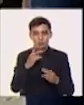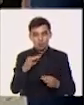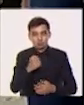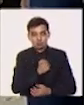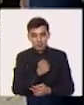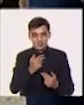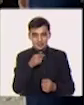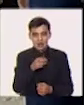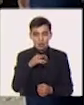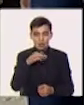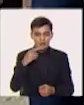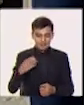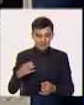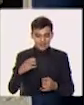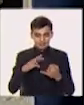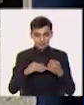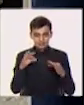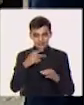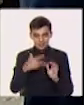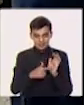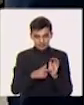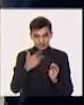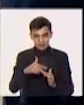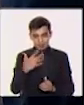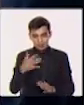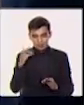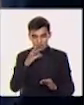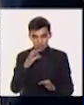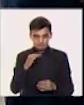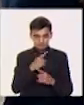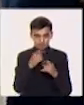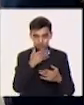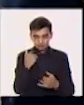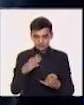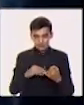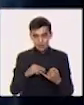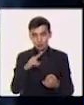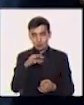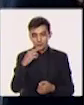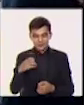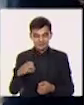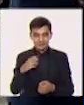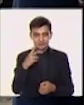бұл жер кодексінің 37-38 баптары ескерілген жоқ. Екі ортада жер кодексінің